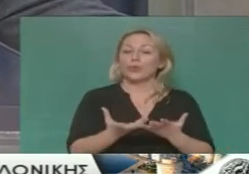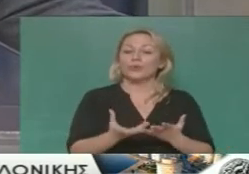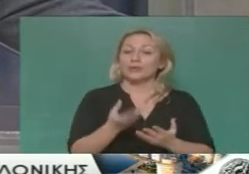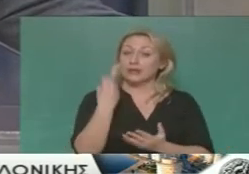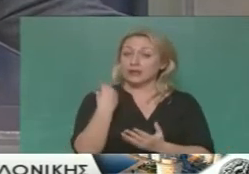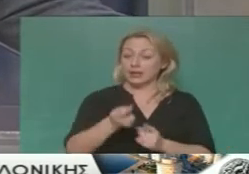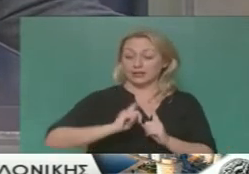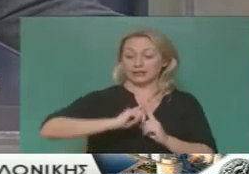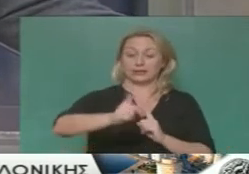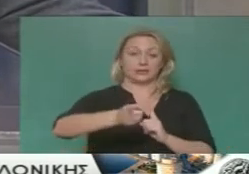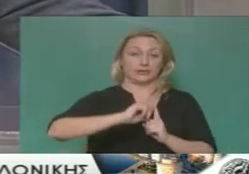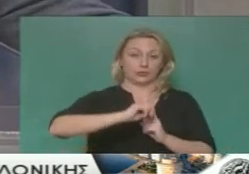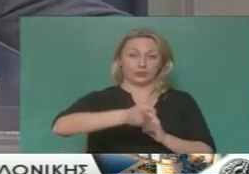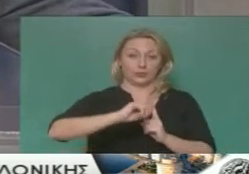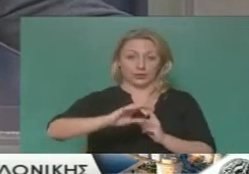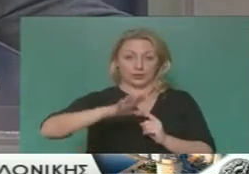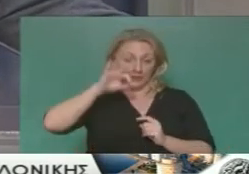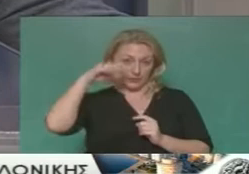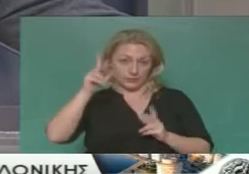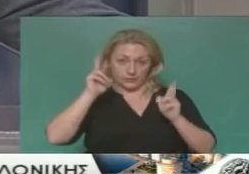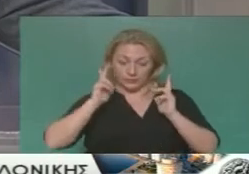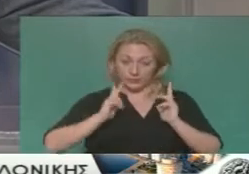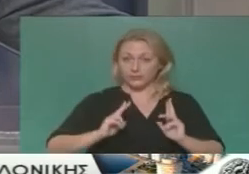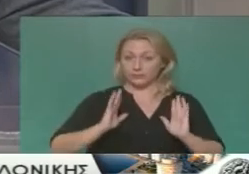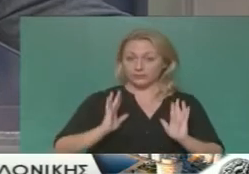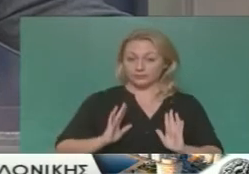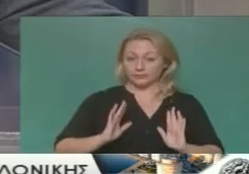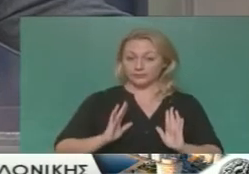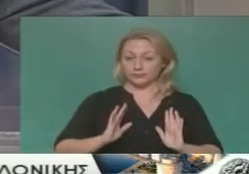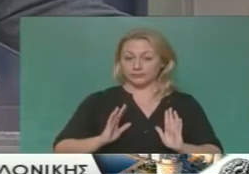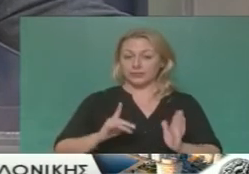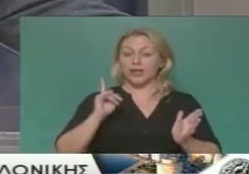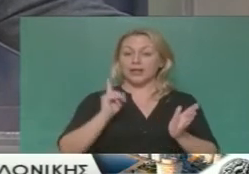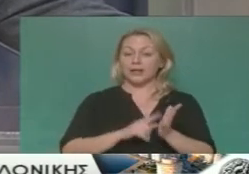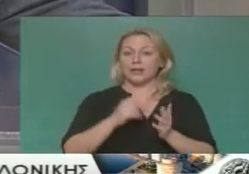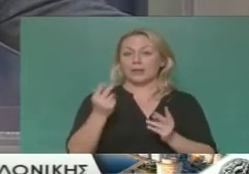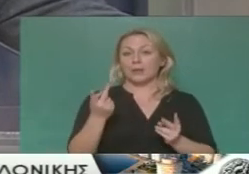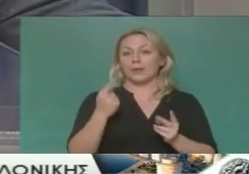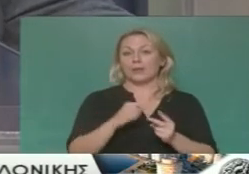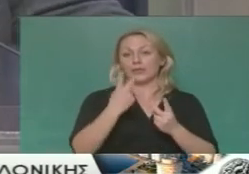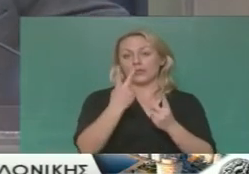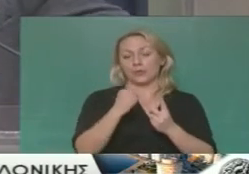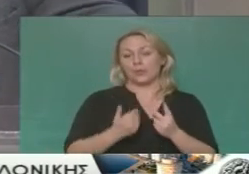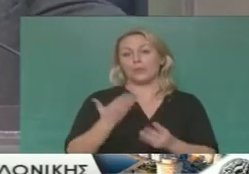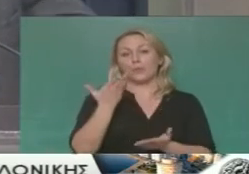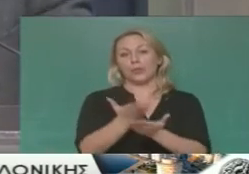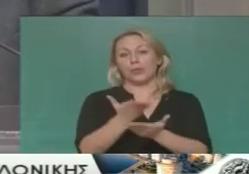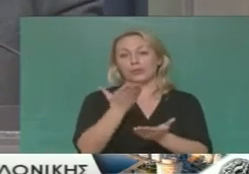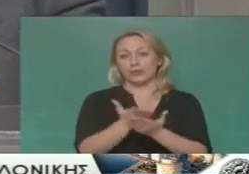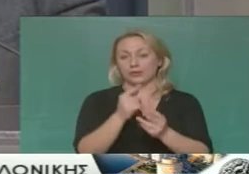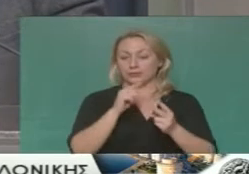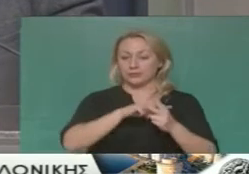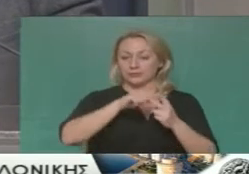καλές συγκοινωνίες στους πολίτες, πρέπει να πούμε, και δύο πράγματα, για δύο προτάσεις, οι οποίες,